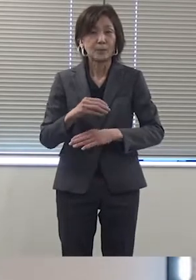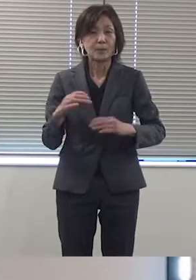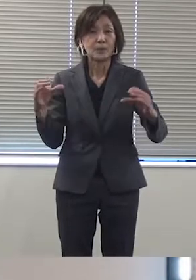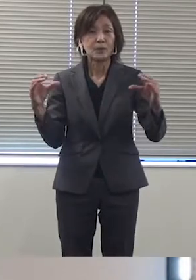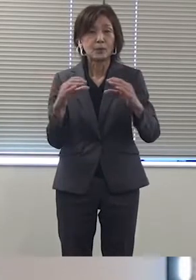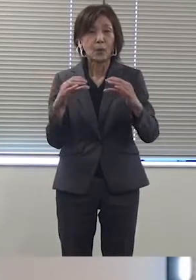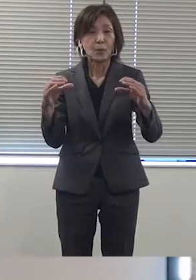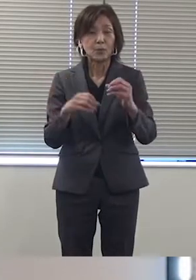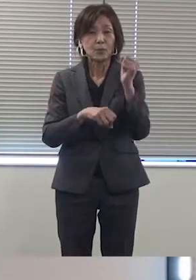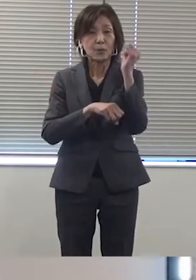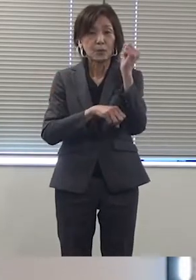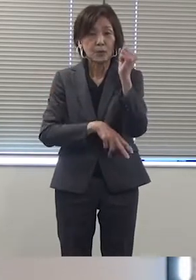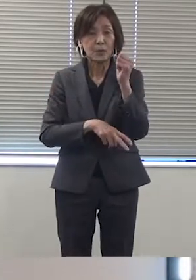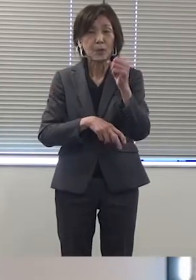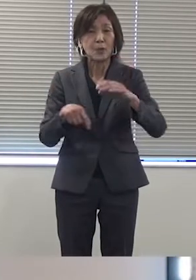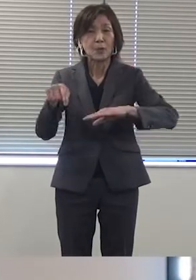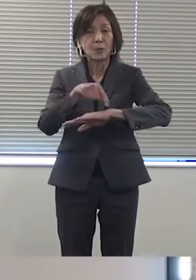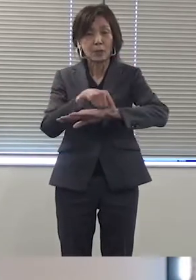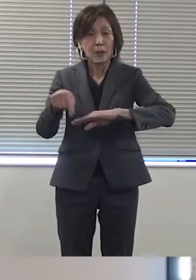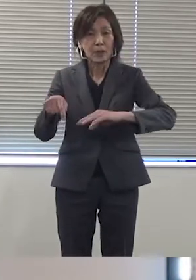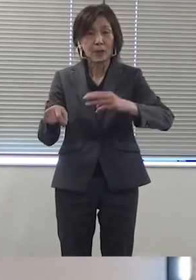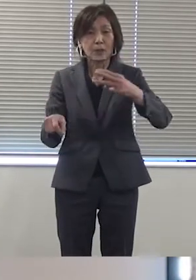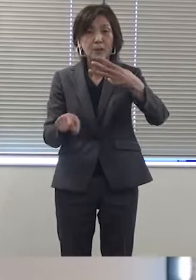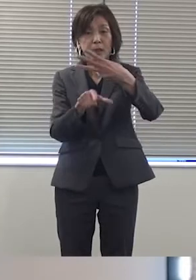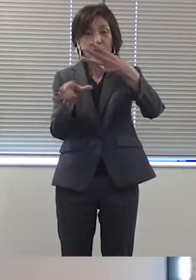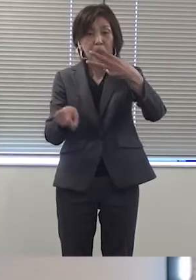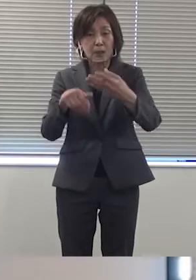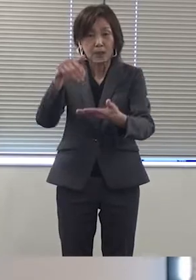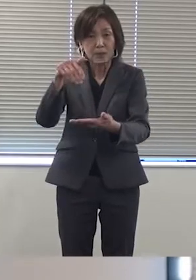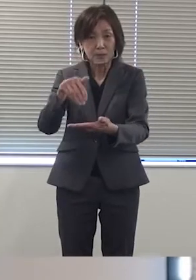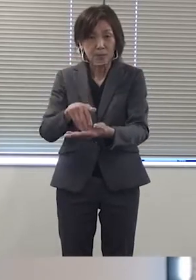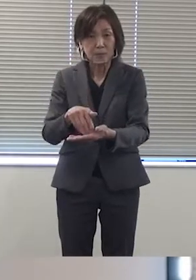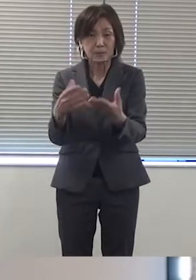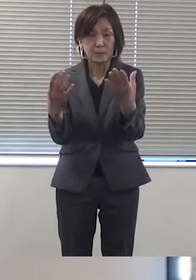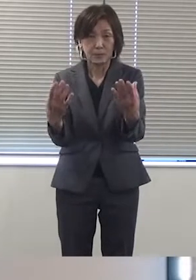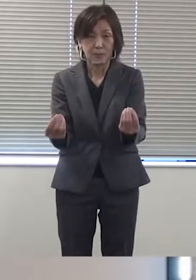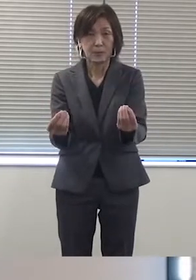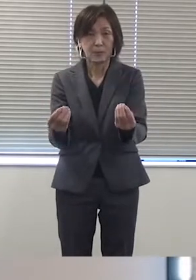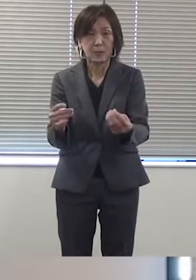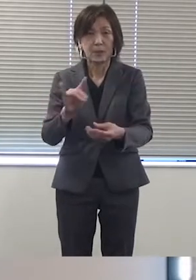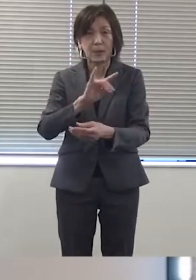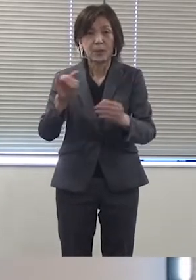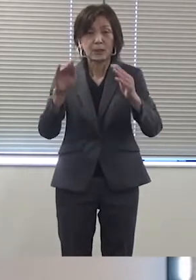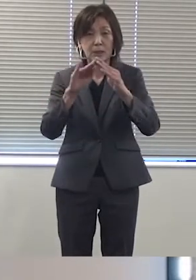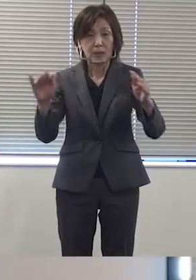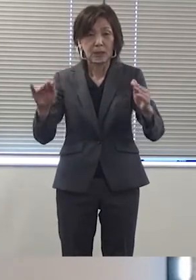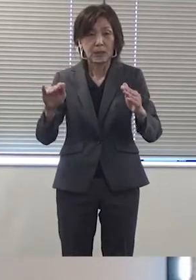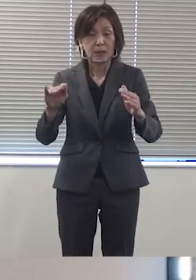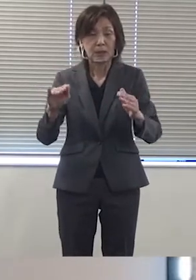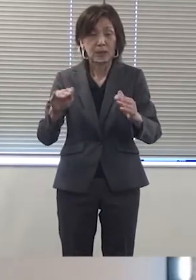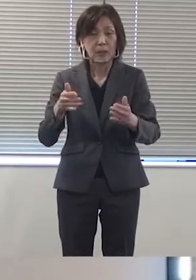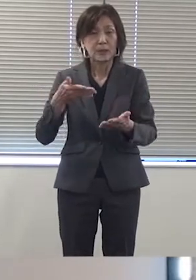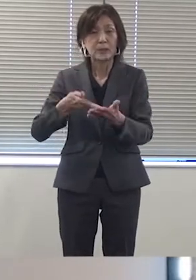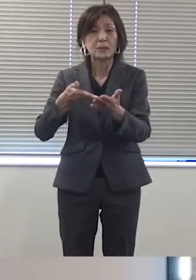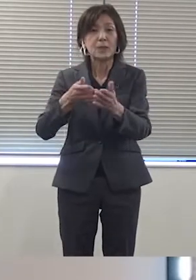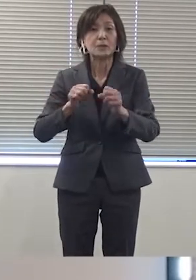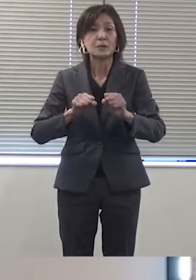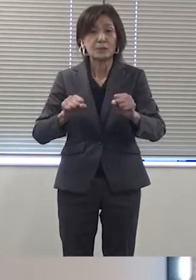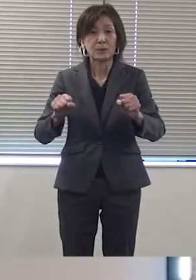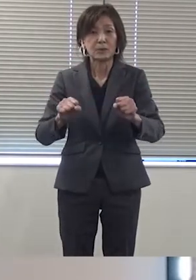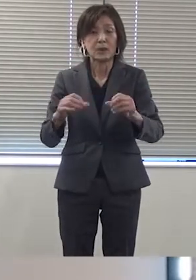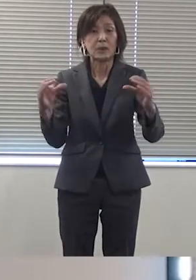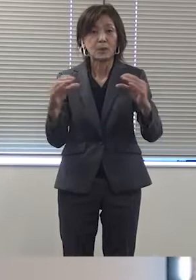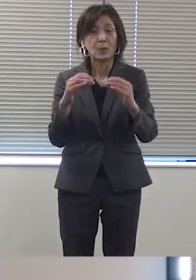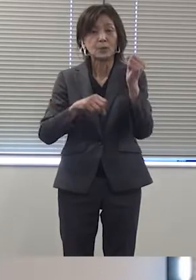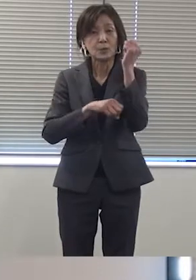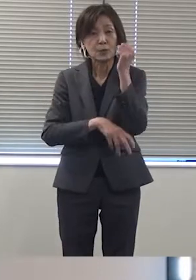ますので、また議会等でご説明申し上げますが、交通の基本計画、次回目の計画と地域